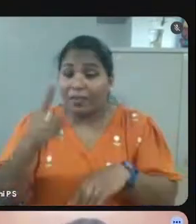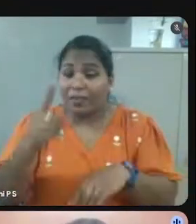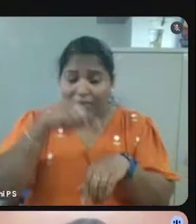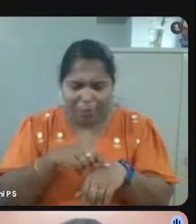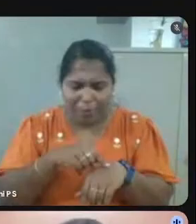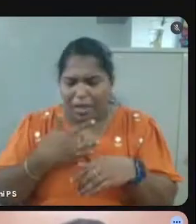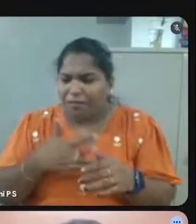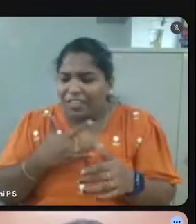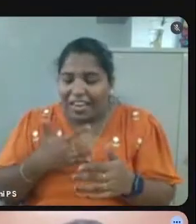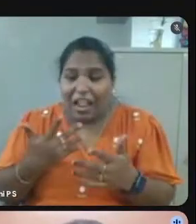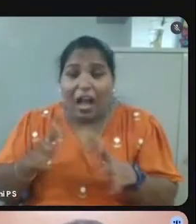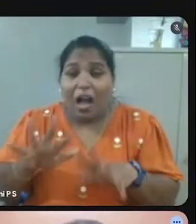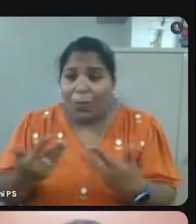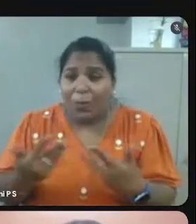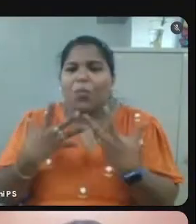ആണോ?